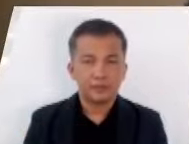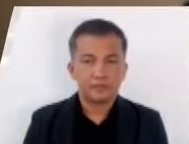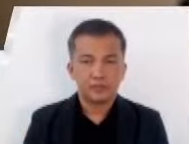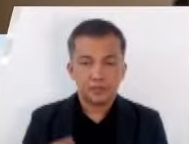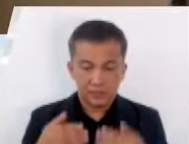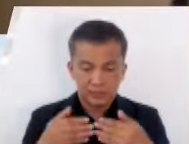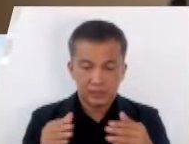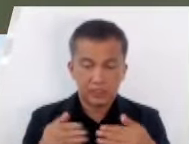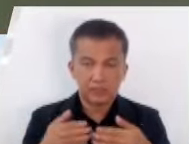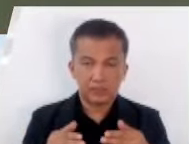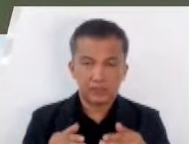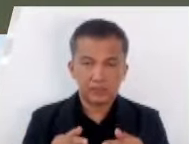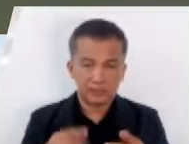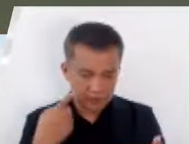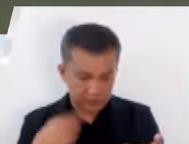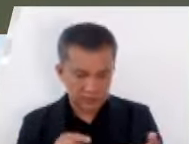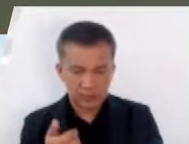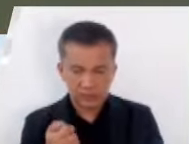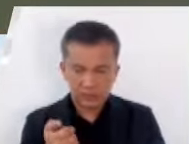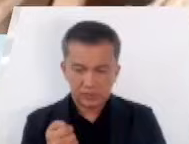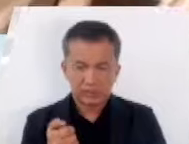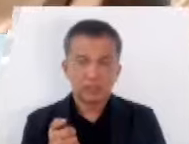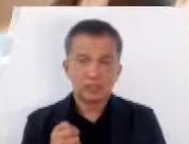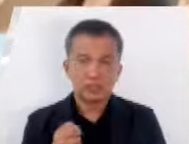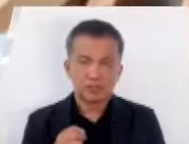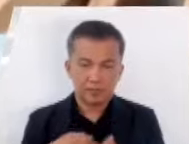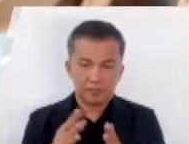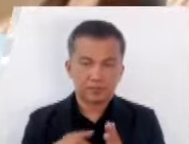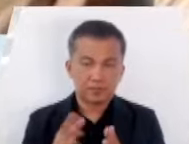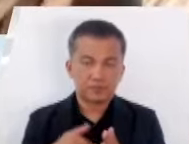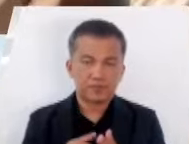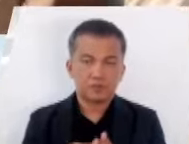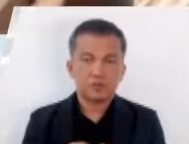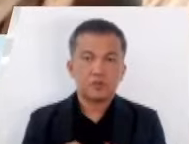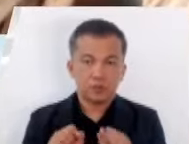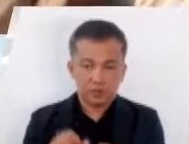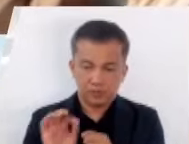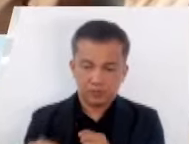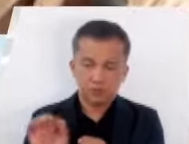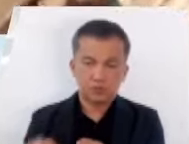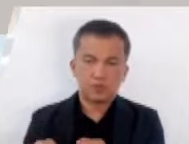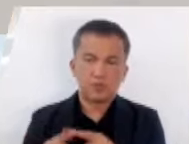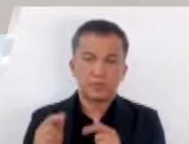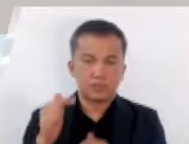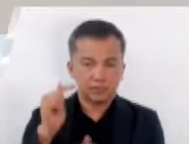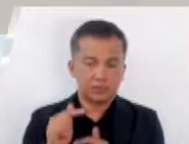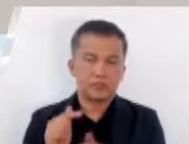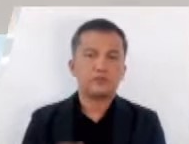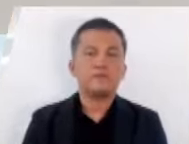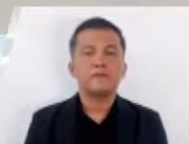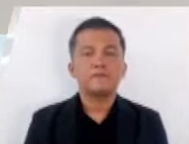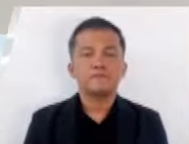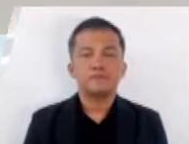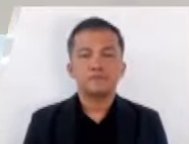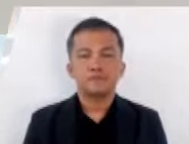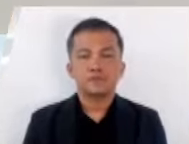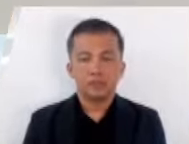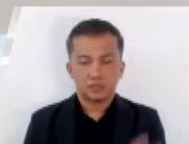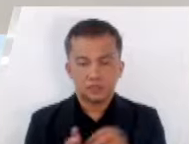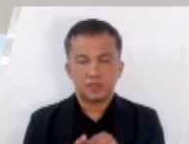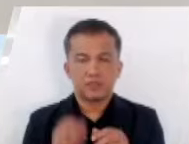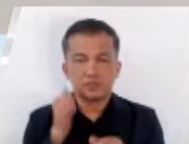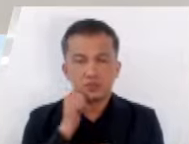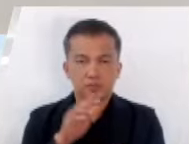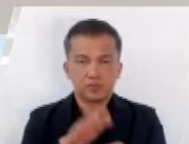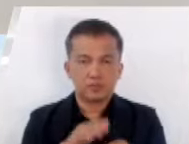mga lighter at gamit pang pintura. Pwede ang posporo, pero limitado lang ang laman. Kasama sa palaging paalala ng mga